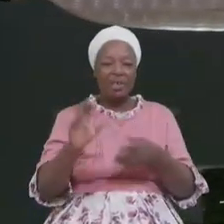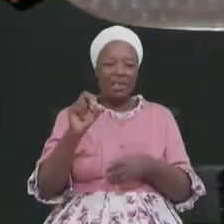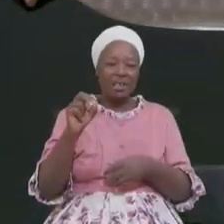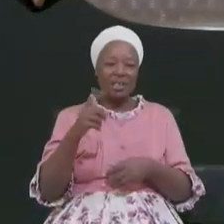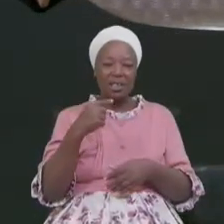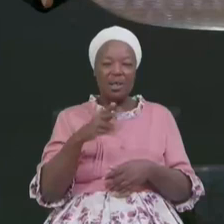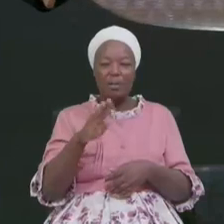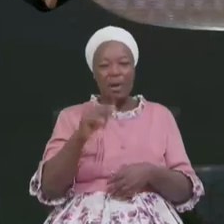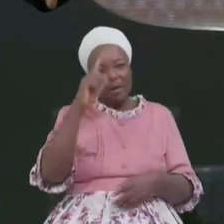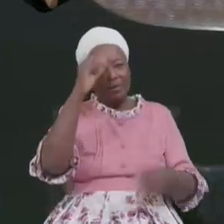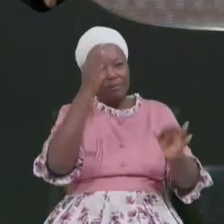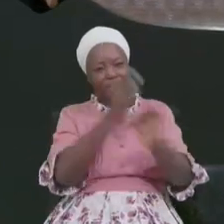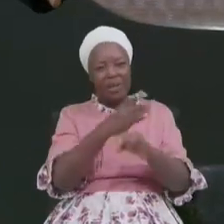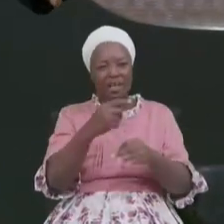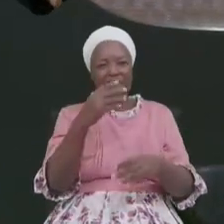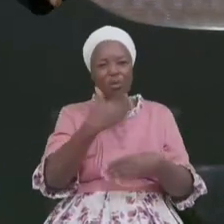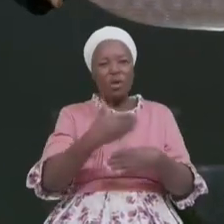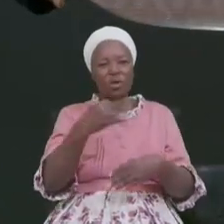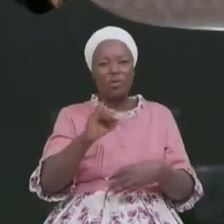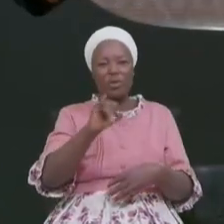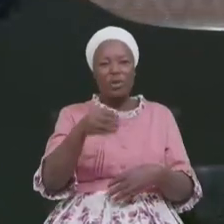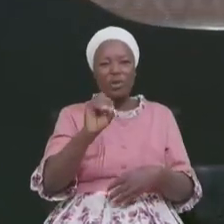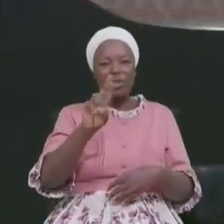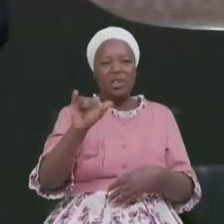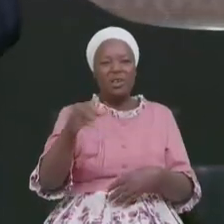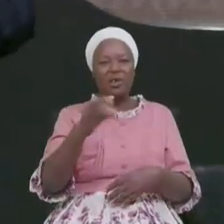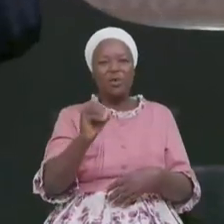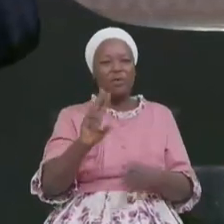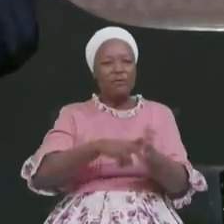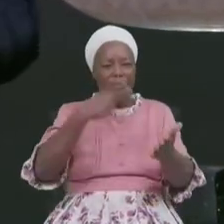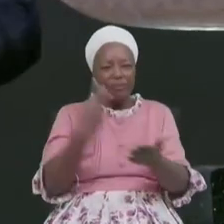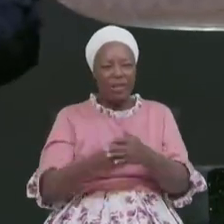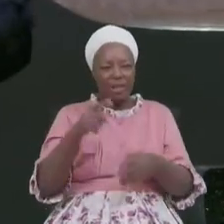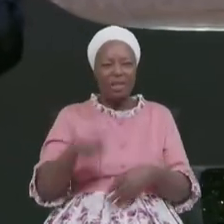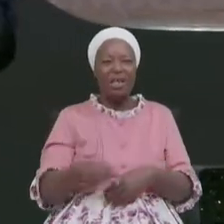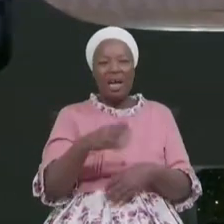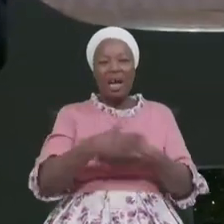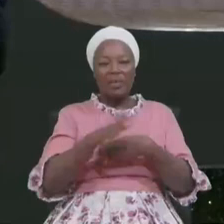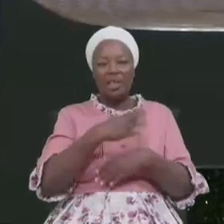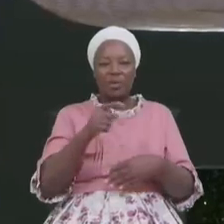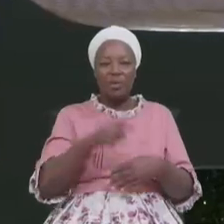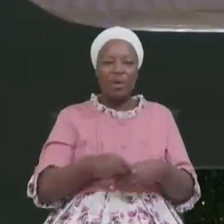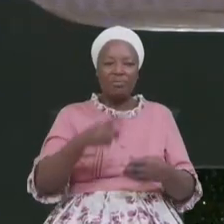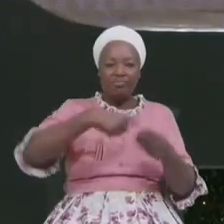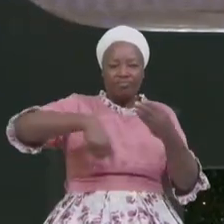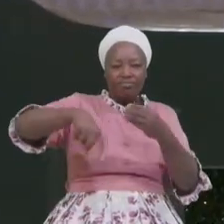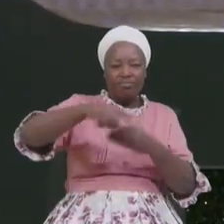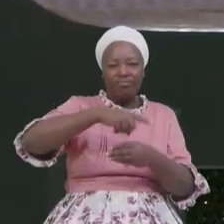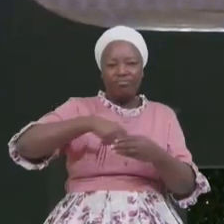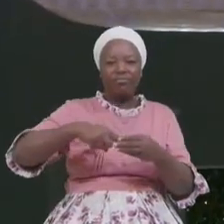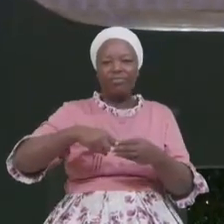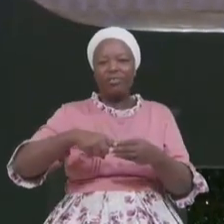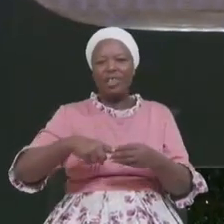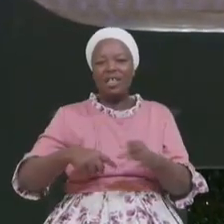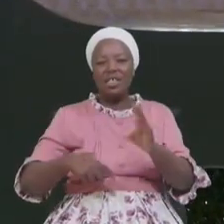que les murailles de Jéricho s'écroulèrent après qu'ils en eurent fait le tour.